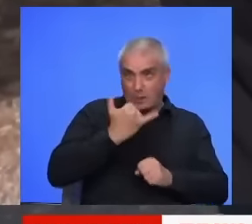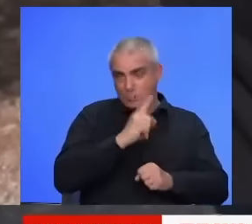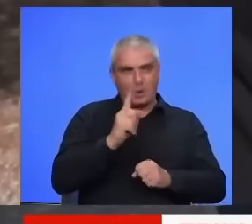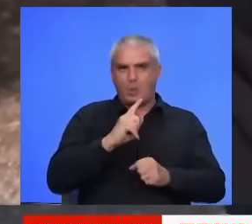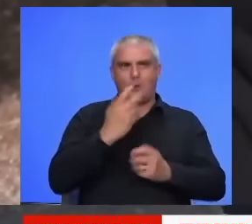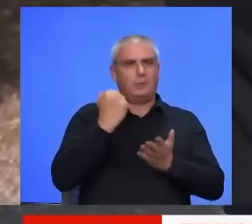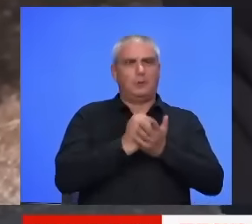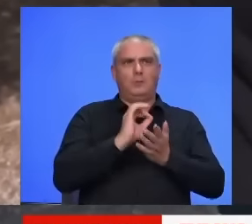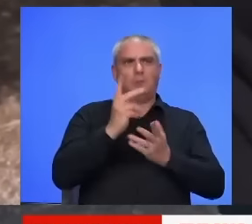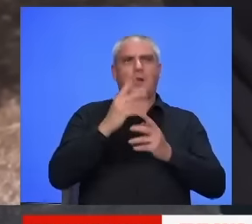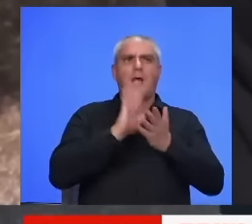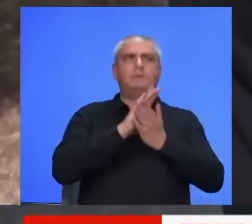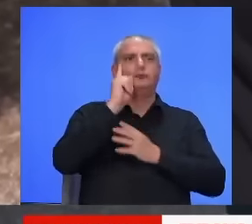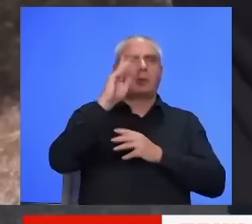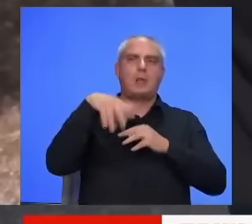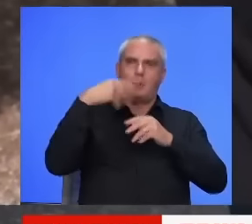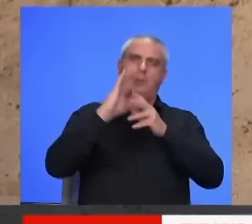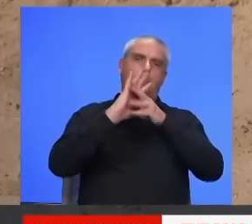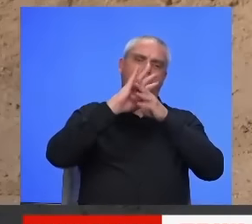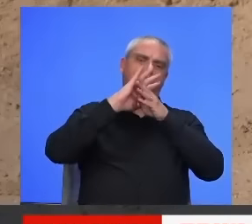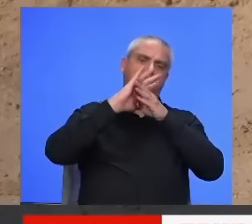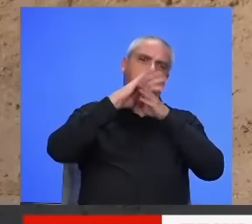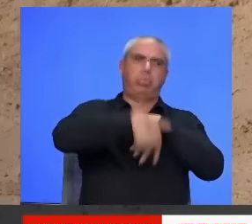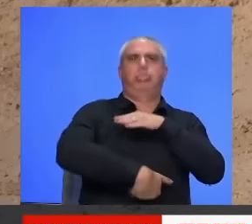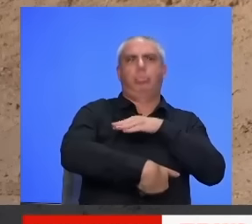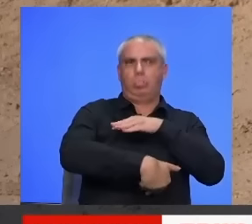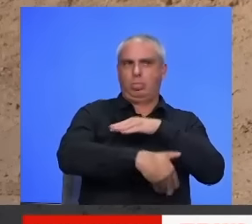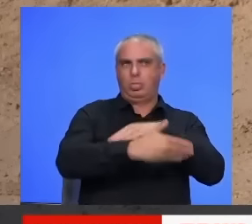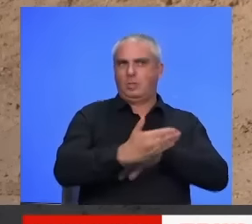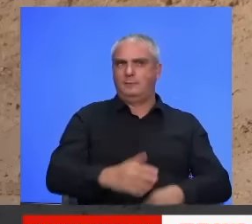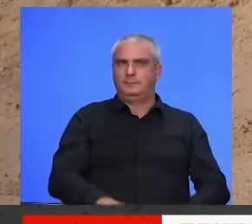היתרים, ופשוט 15 שנה אחרי זה כל העסק קרס.